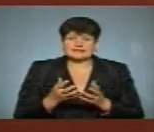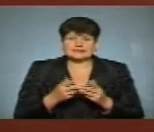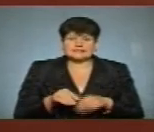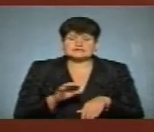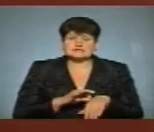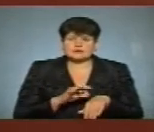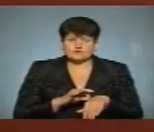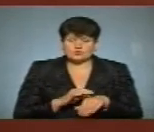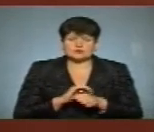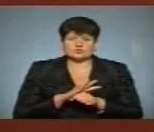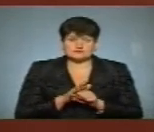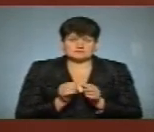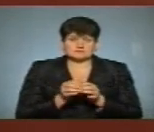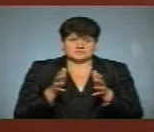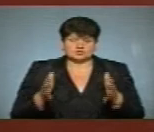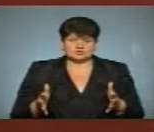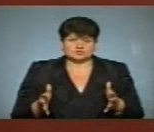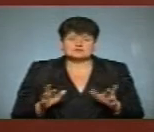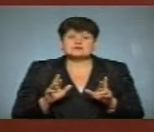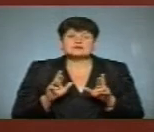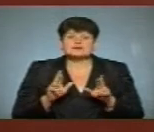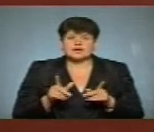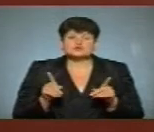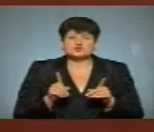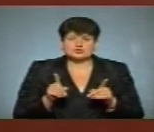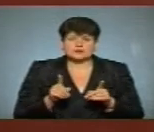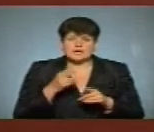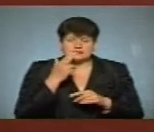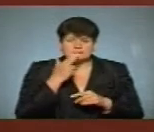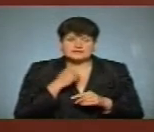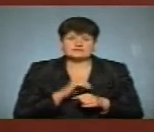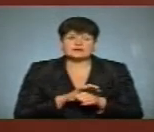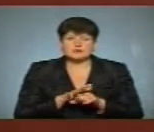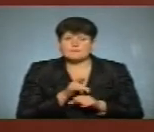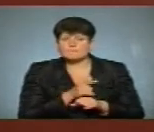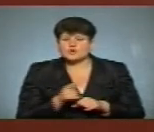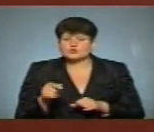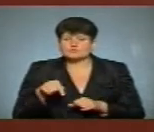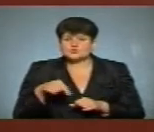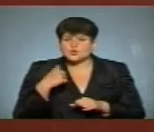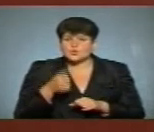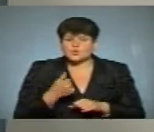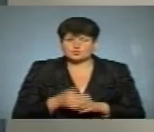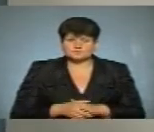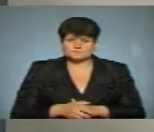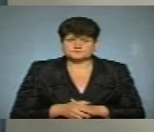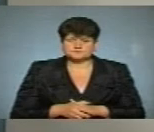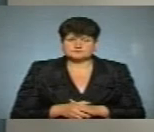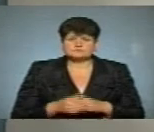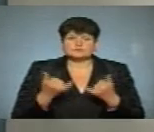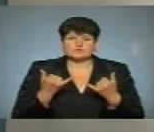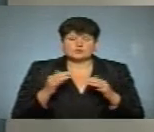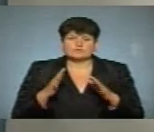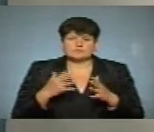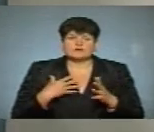на COVID-19 побільшало. Як щодо адаптивного карантину на Тернопільщині протягом цього року? Які прогнози? Ну, на даний момент ми